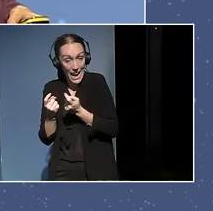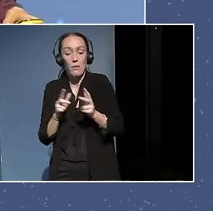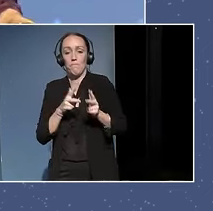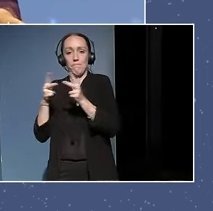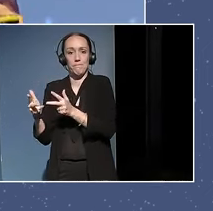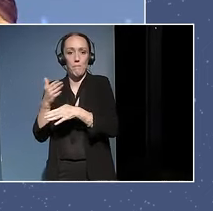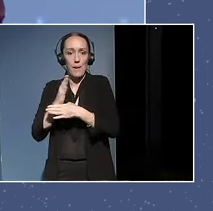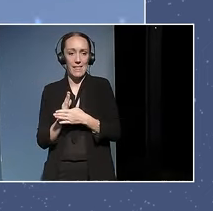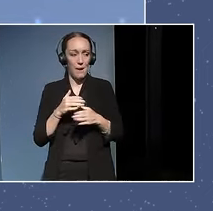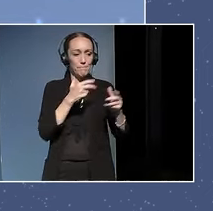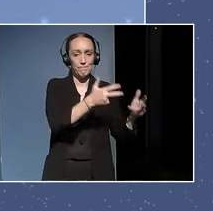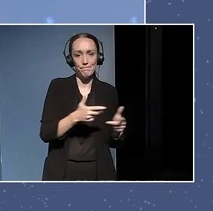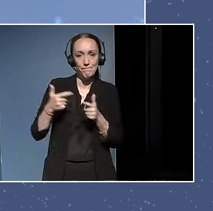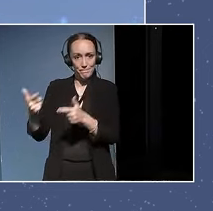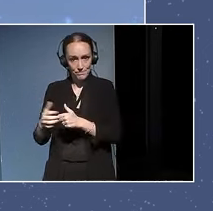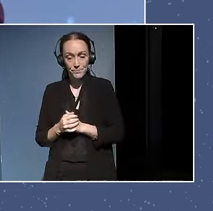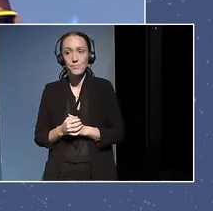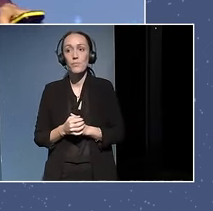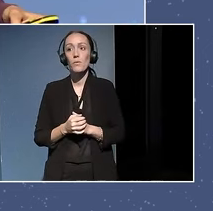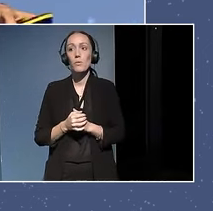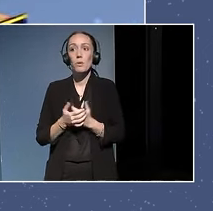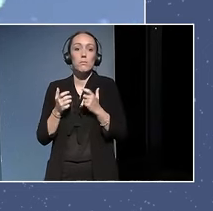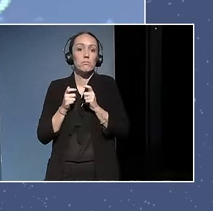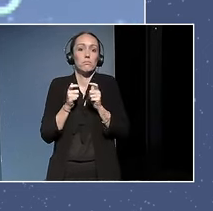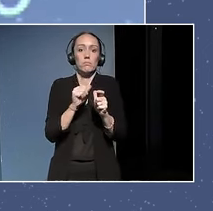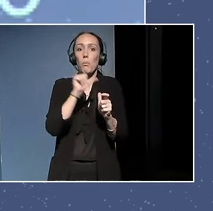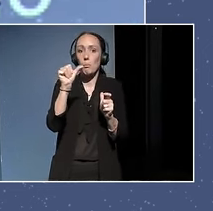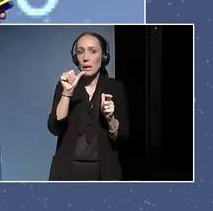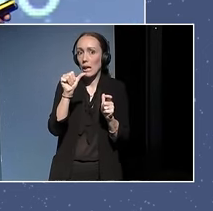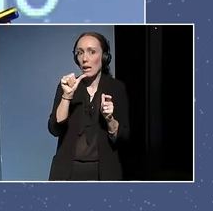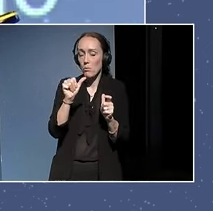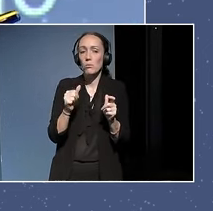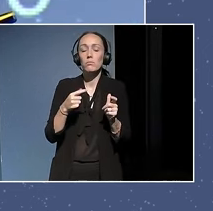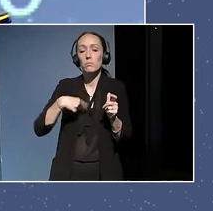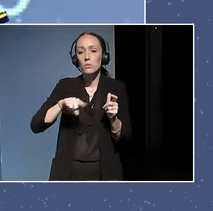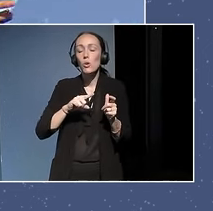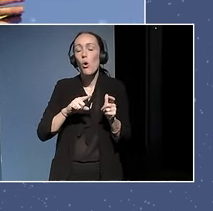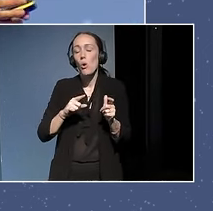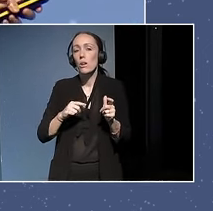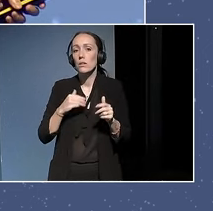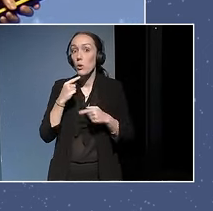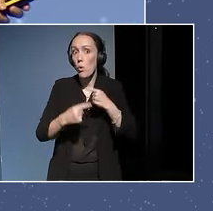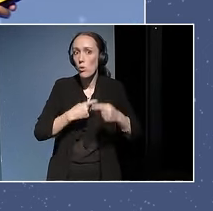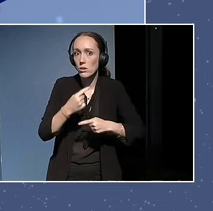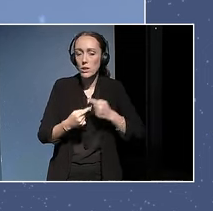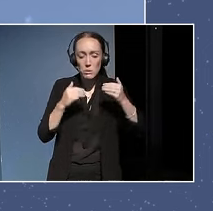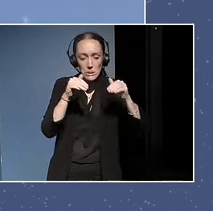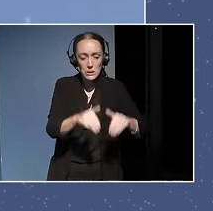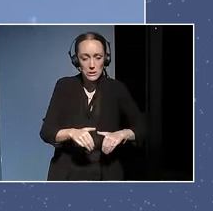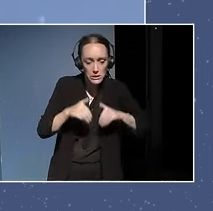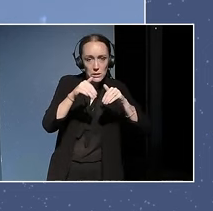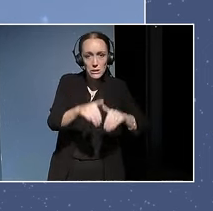italiano dopo la prima spedizione Noi cominciamo a trovare ossa e cominciamo a trovare i primi di ossa non Negli